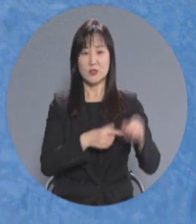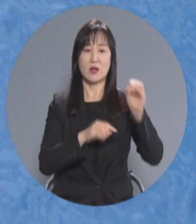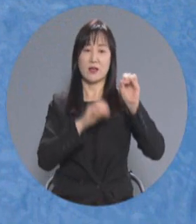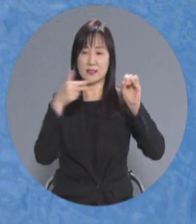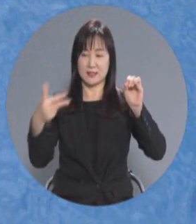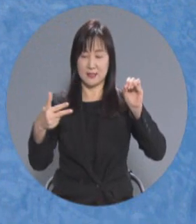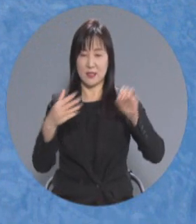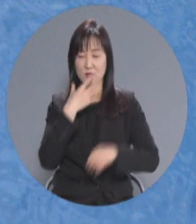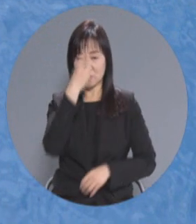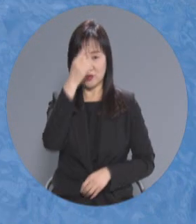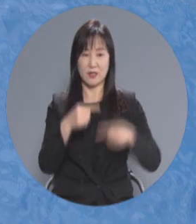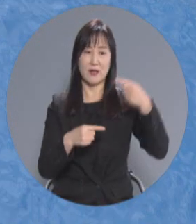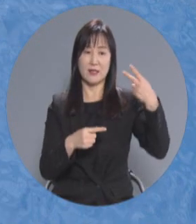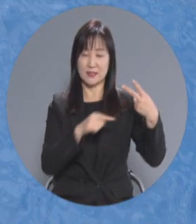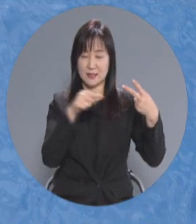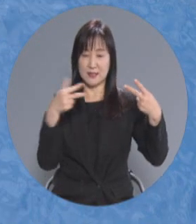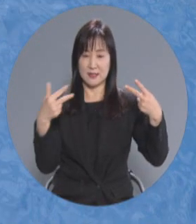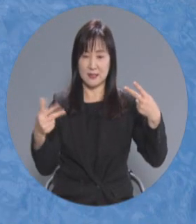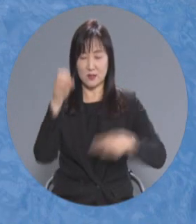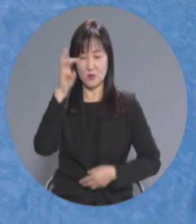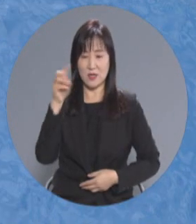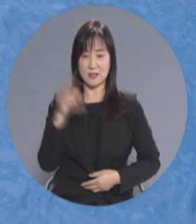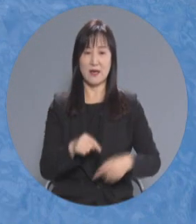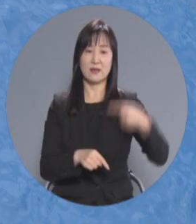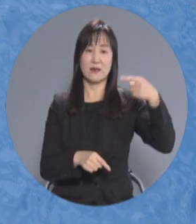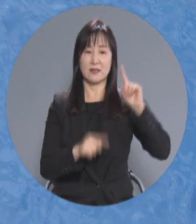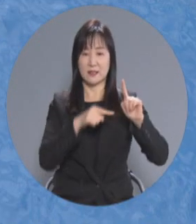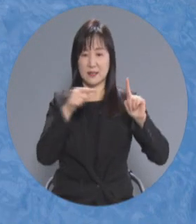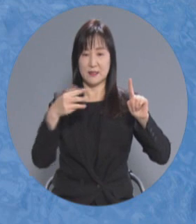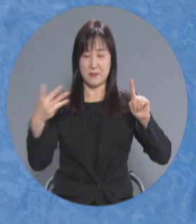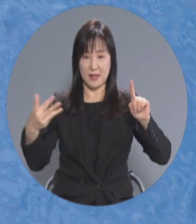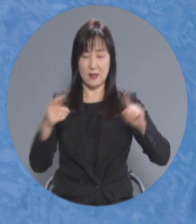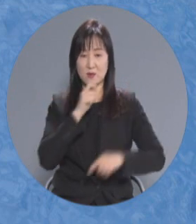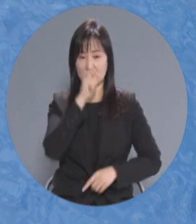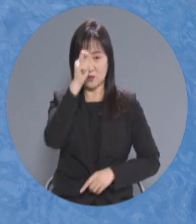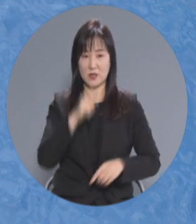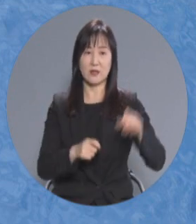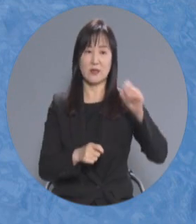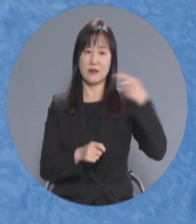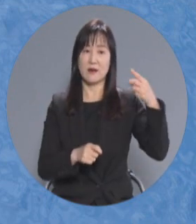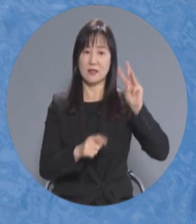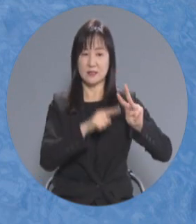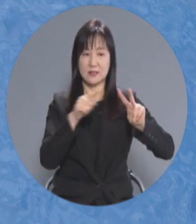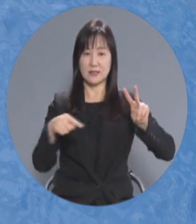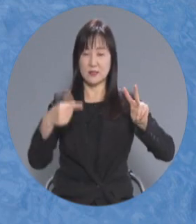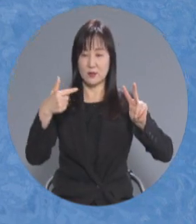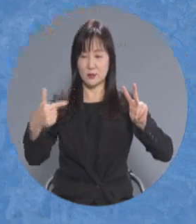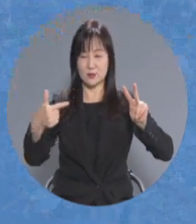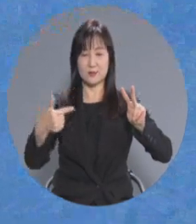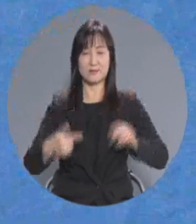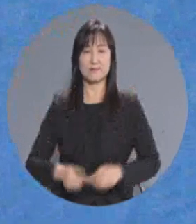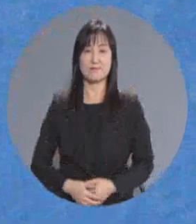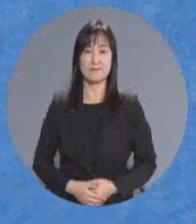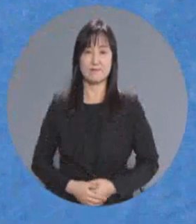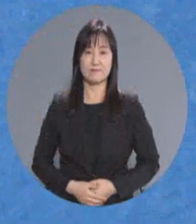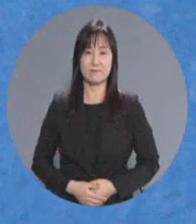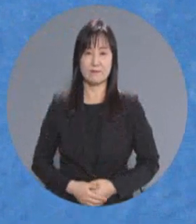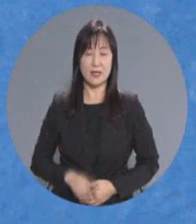순천 0 y 에서 7도 광양 영화 이래서 팔도 5 호응은 0i 에서 6도 에 기온 분포를 보이겠습니다